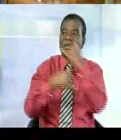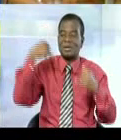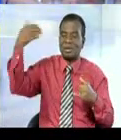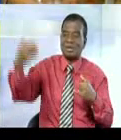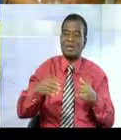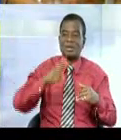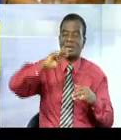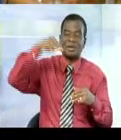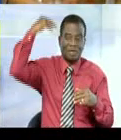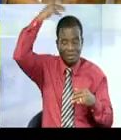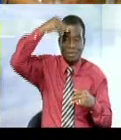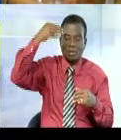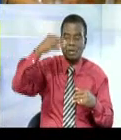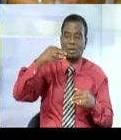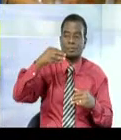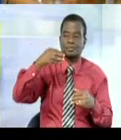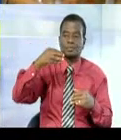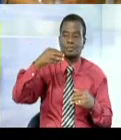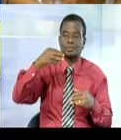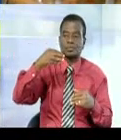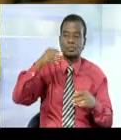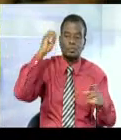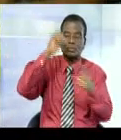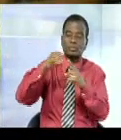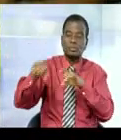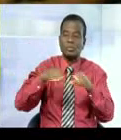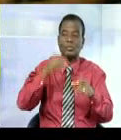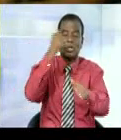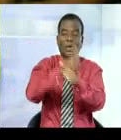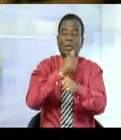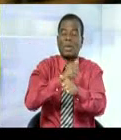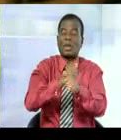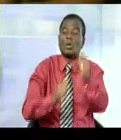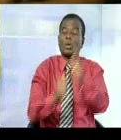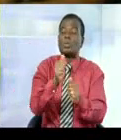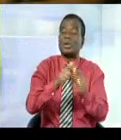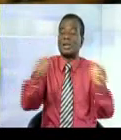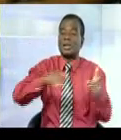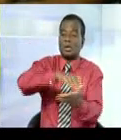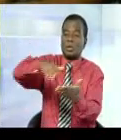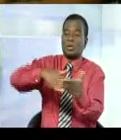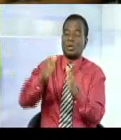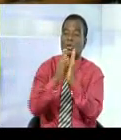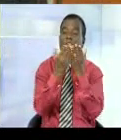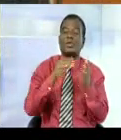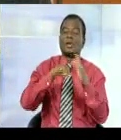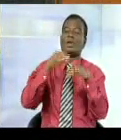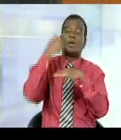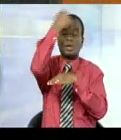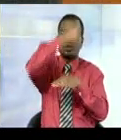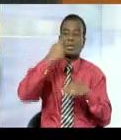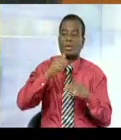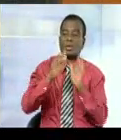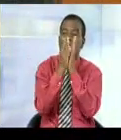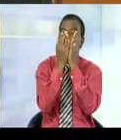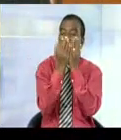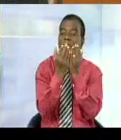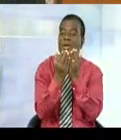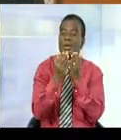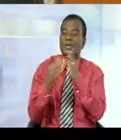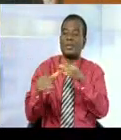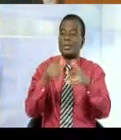Maroc. L'objectif principal est de faire d'Abidjan le plus grand carrefour du livre en Afrique. Le livre